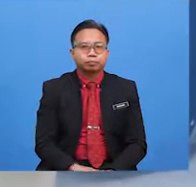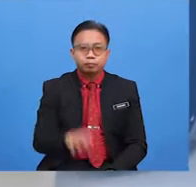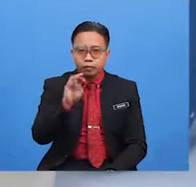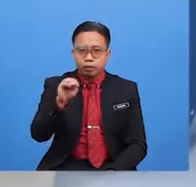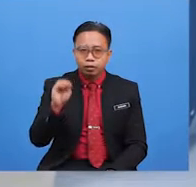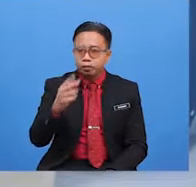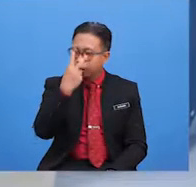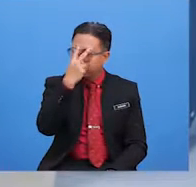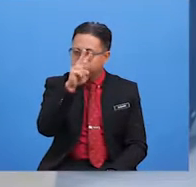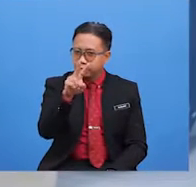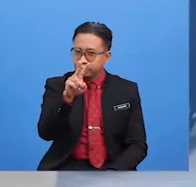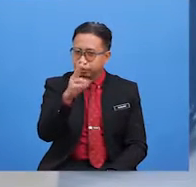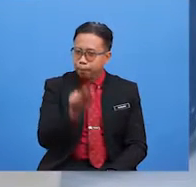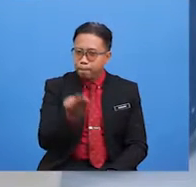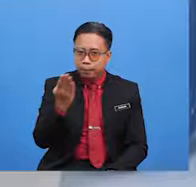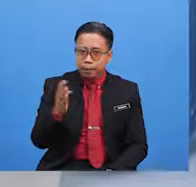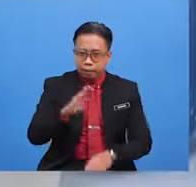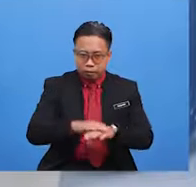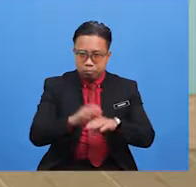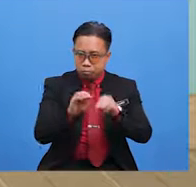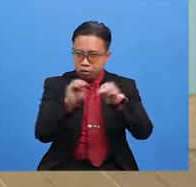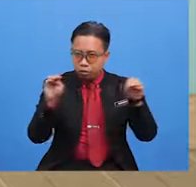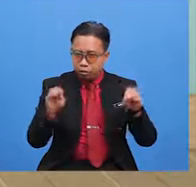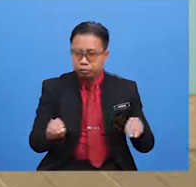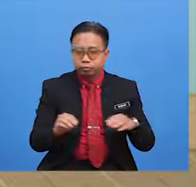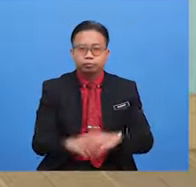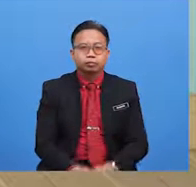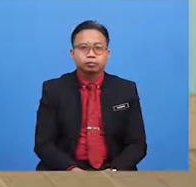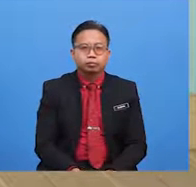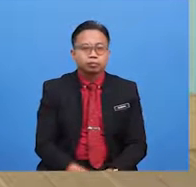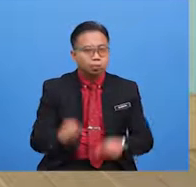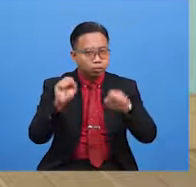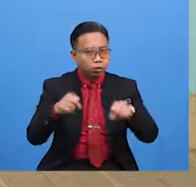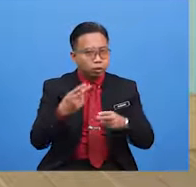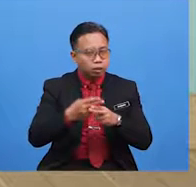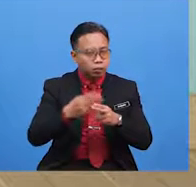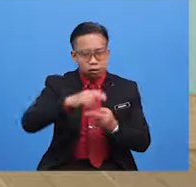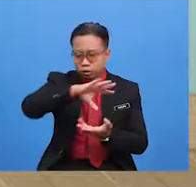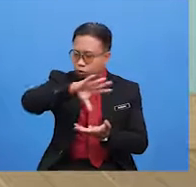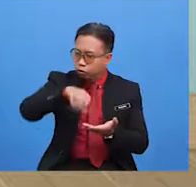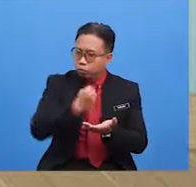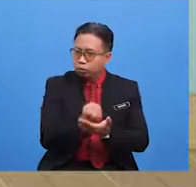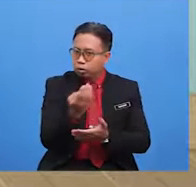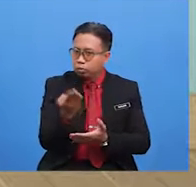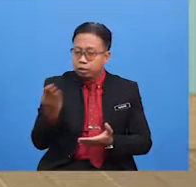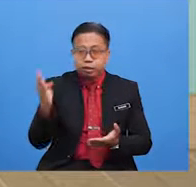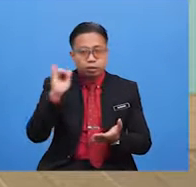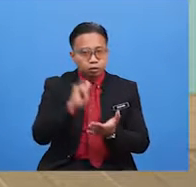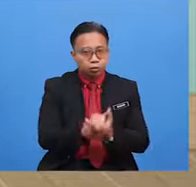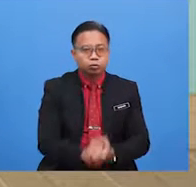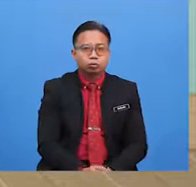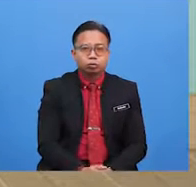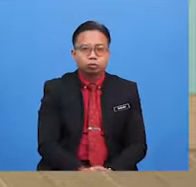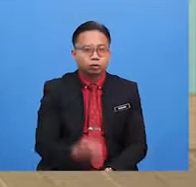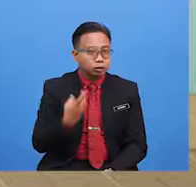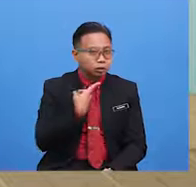Murid-murid nampak tak bahan-bahan yang berada di atas meja? Boleh namakan semua bahan tersebut? Ya,